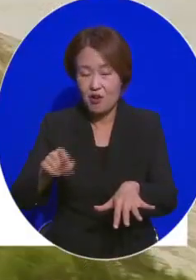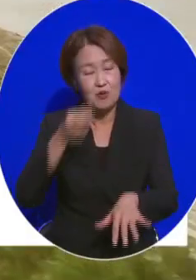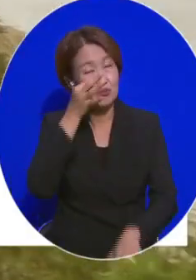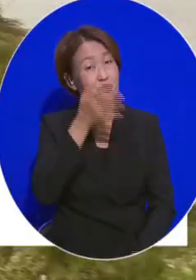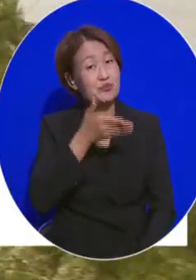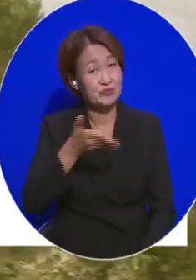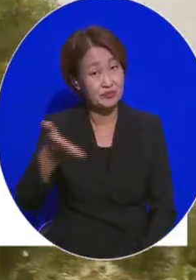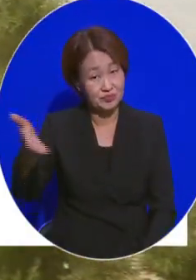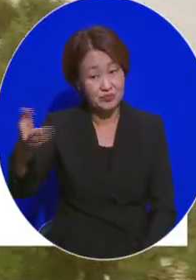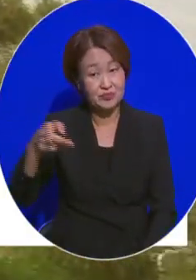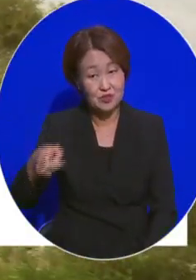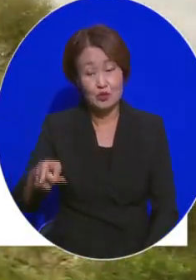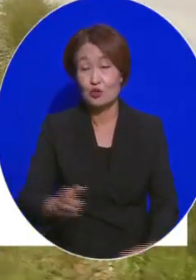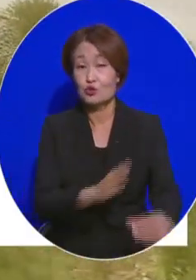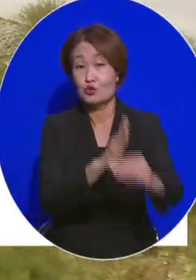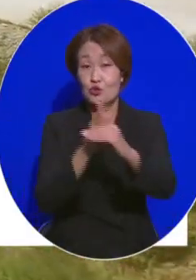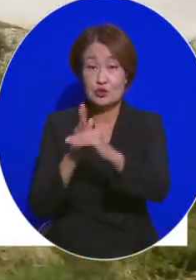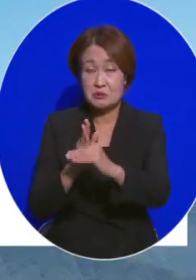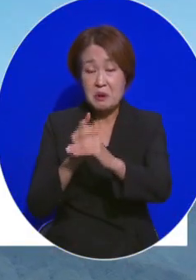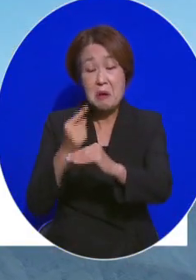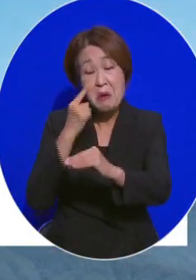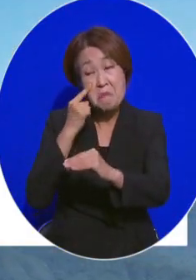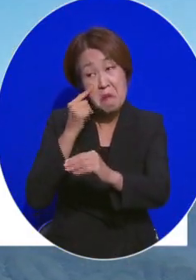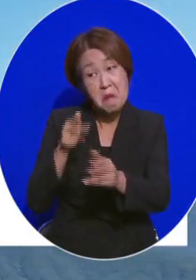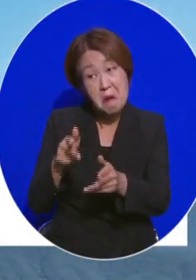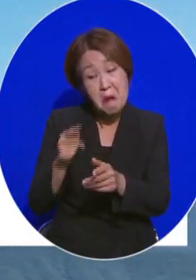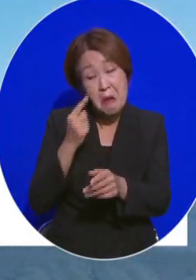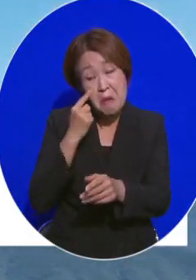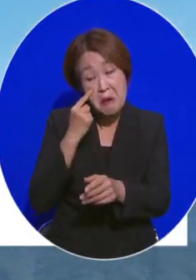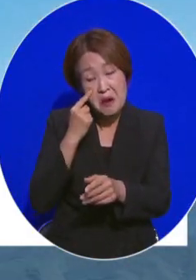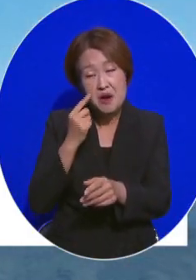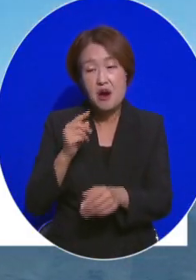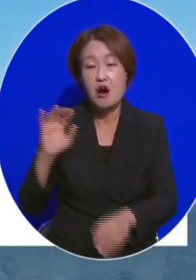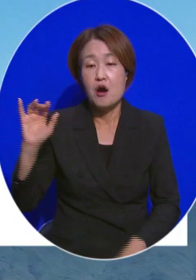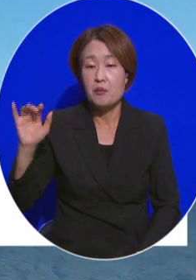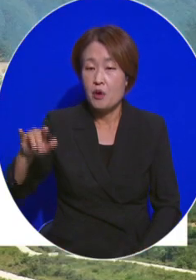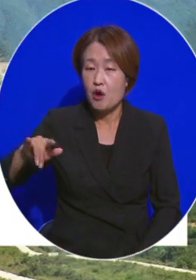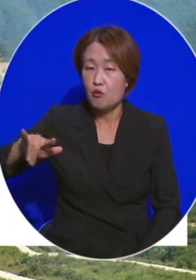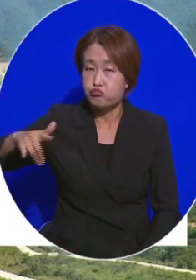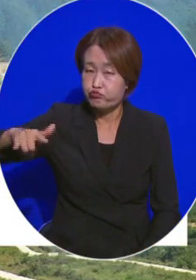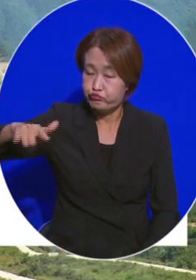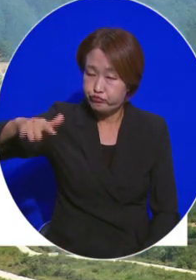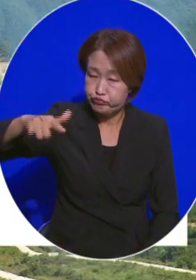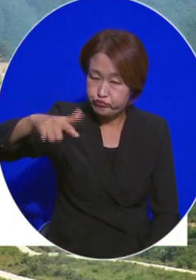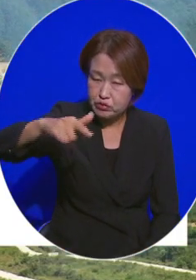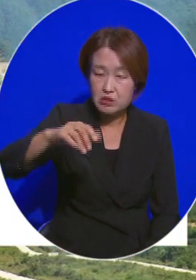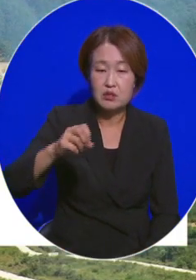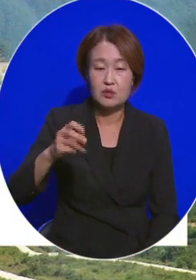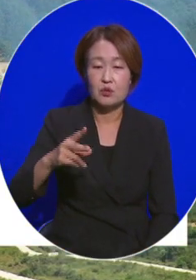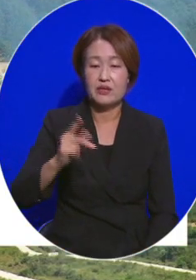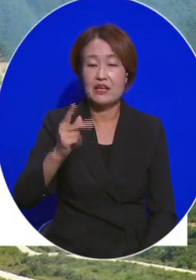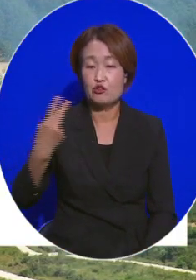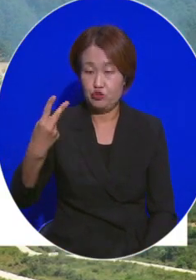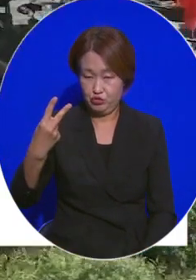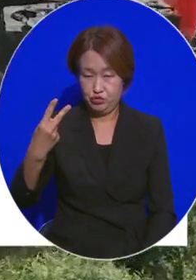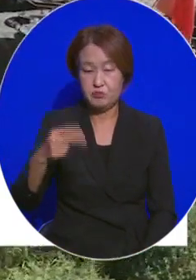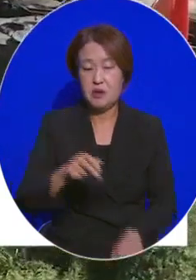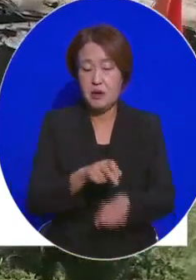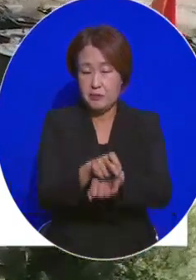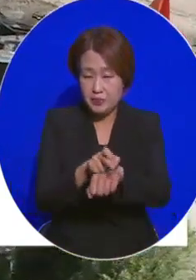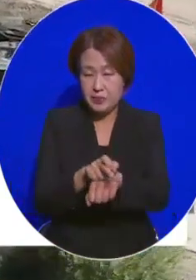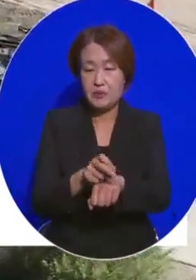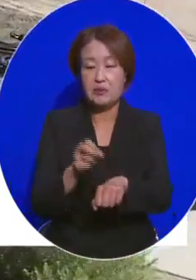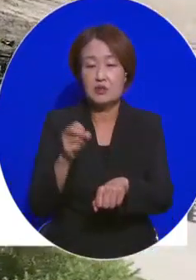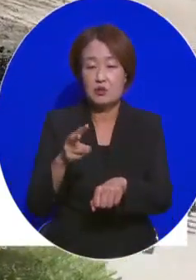8기동사단과 아미타이거를 주축으로 펼쳐진 시범에는 소총 드론과 자폭 무인기, K808 차륜형 장갑차,